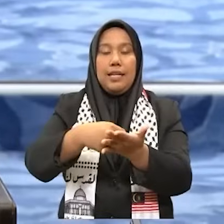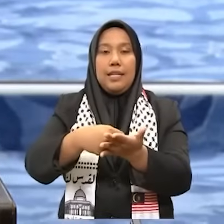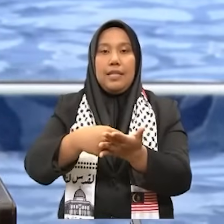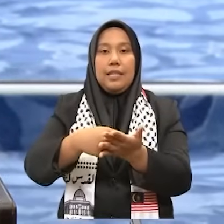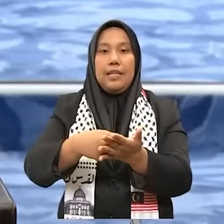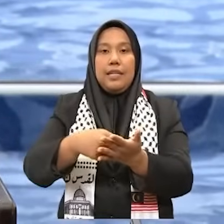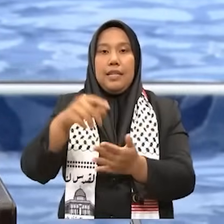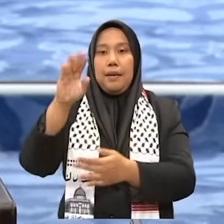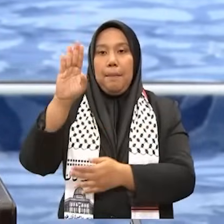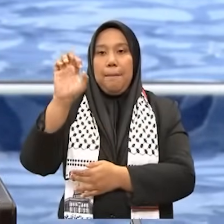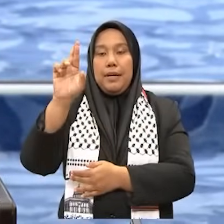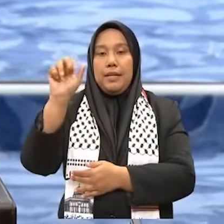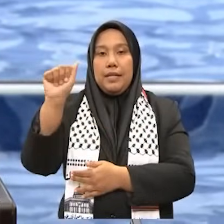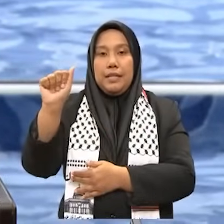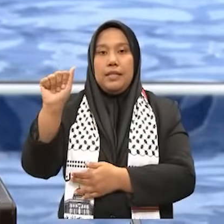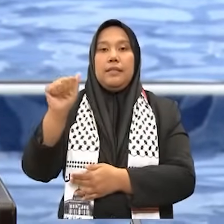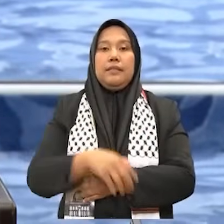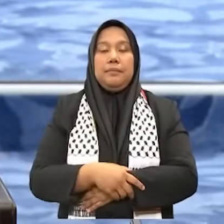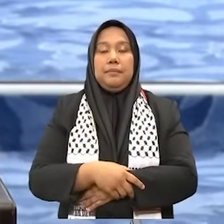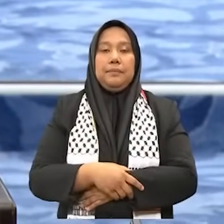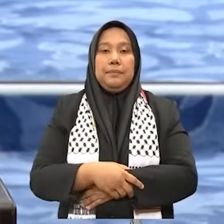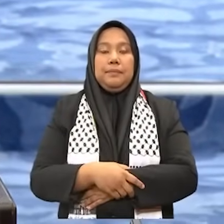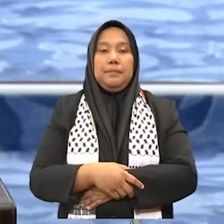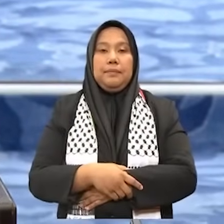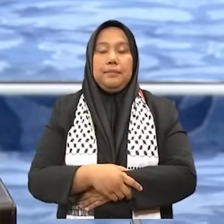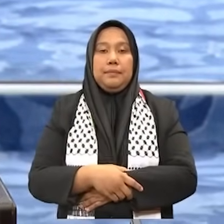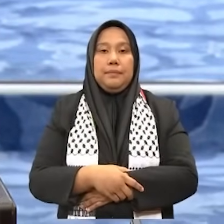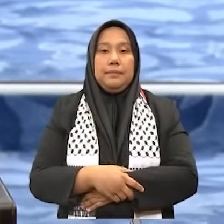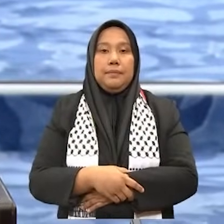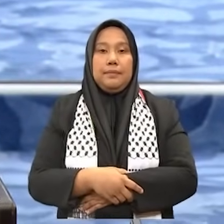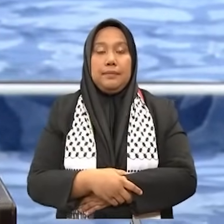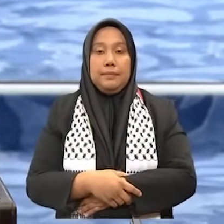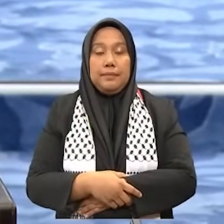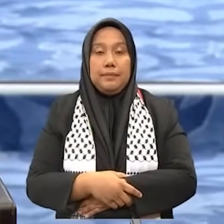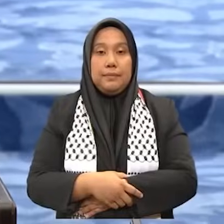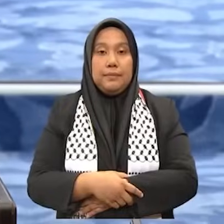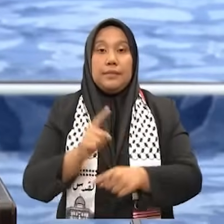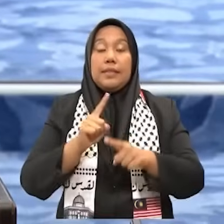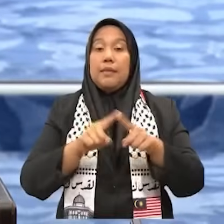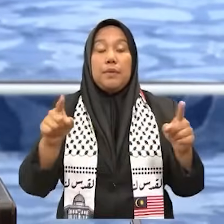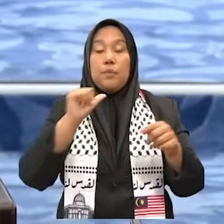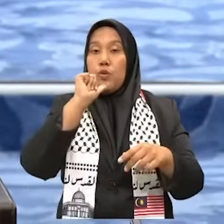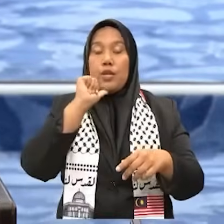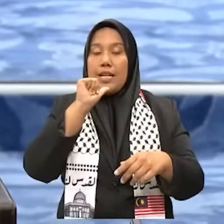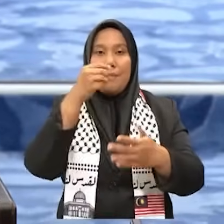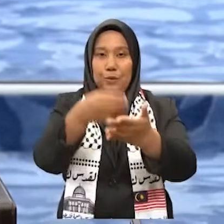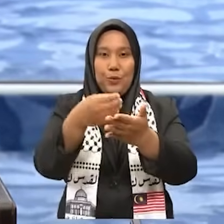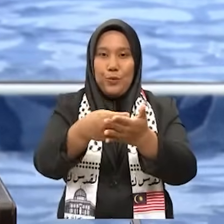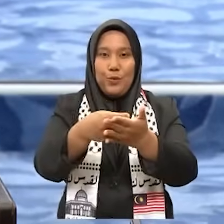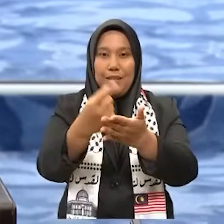dengan foto Tambun. Itu saja. Tetapi ini bukan peruntukan baru, kerana